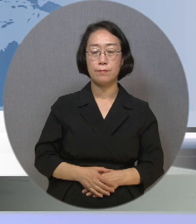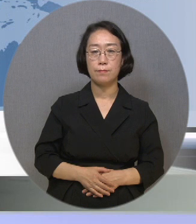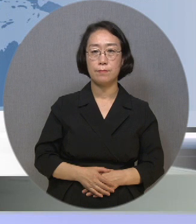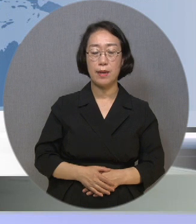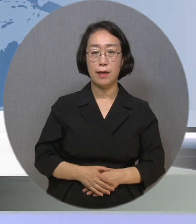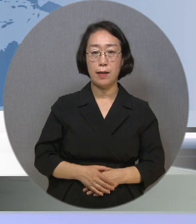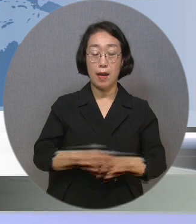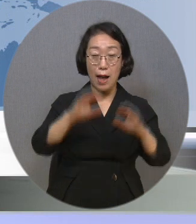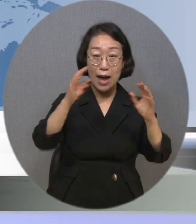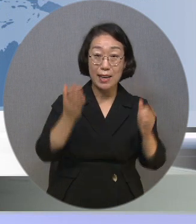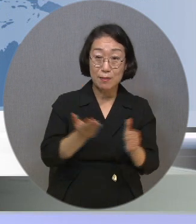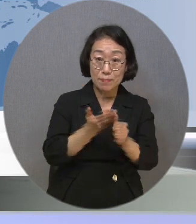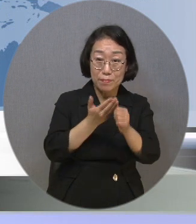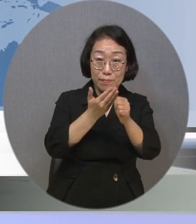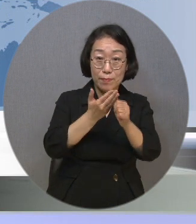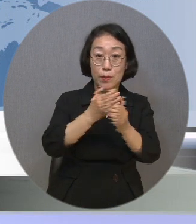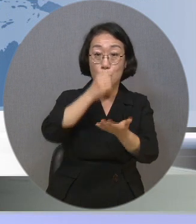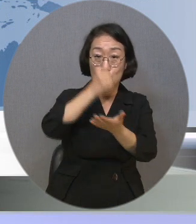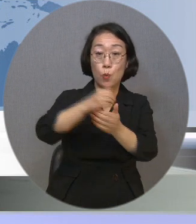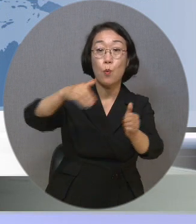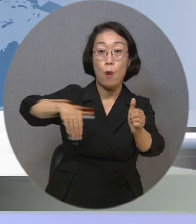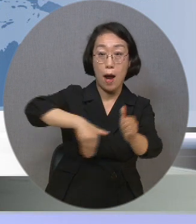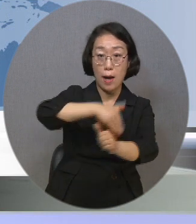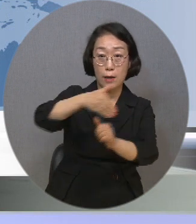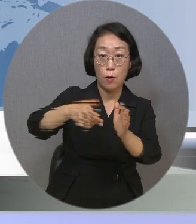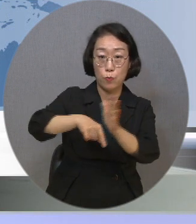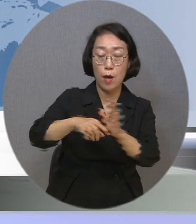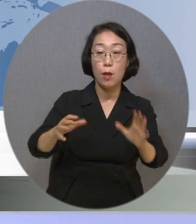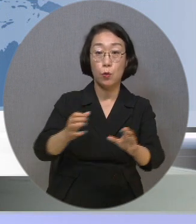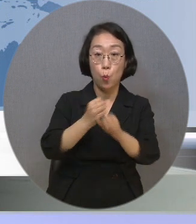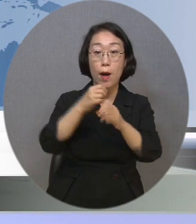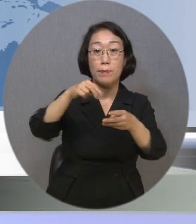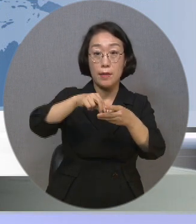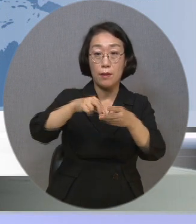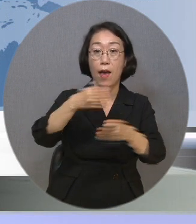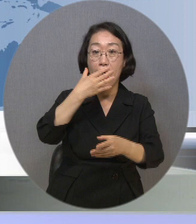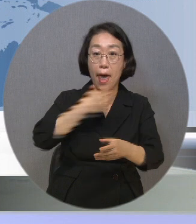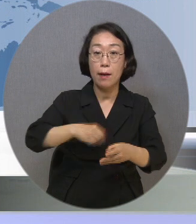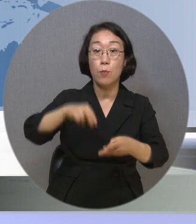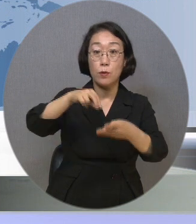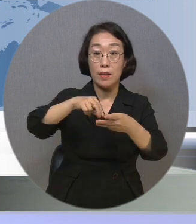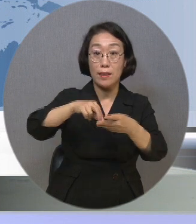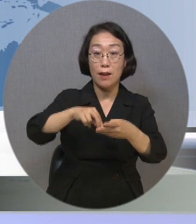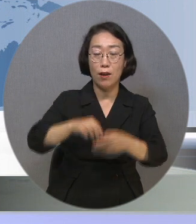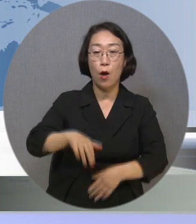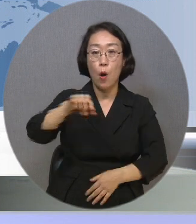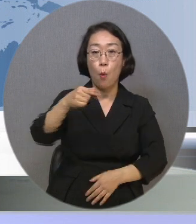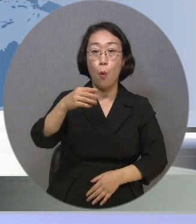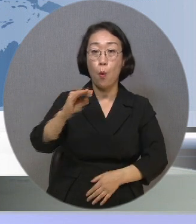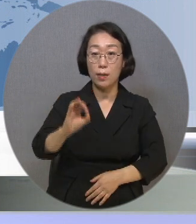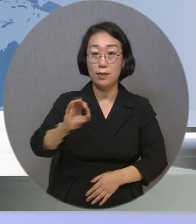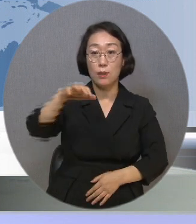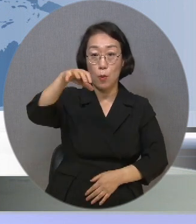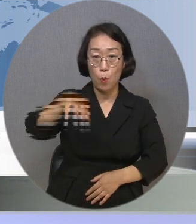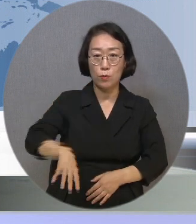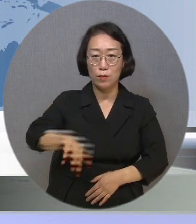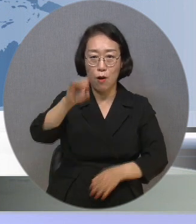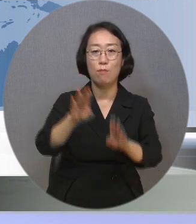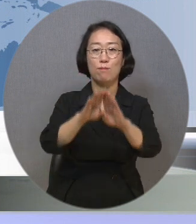양육 친화적인 환경 조성을 위해 육아통합 거점센터인 아이행복센터가 전남 고흥군에 문을